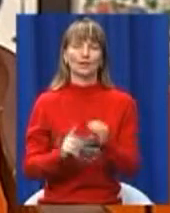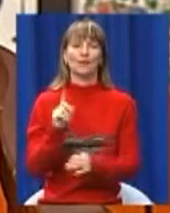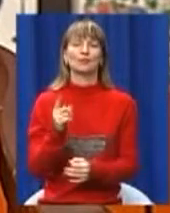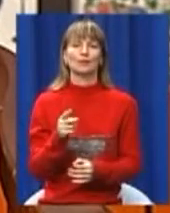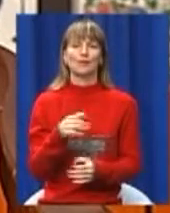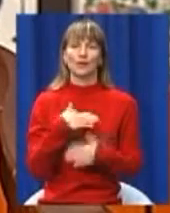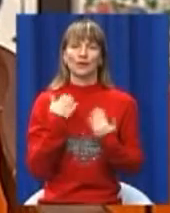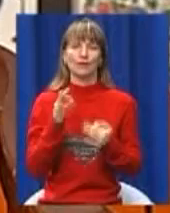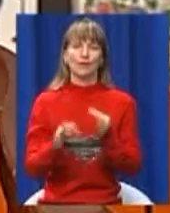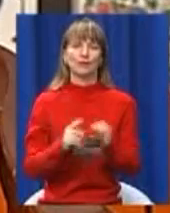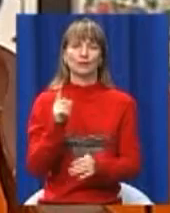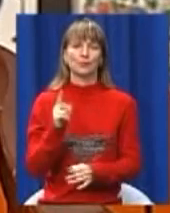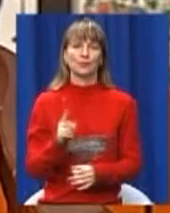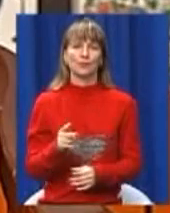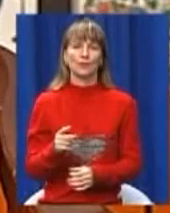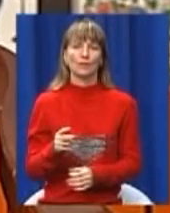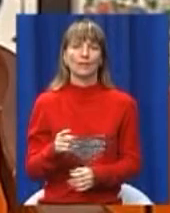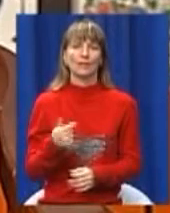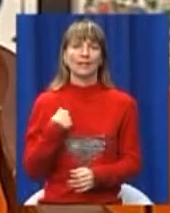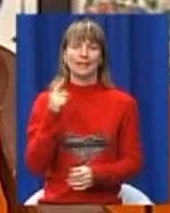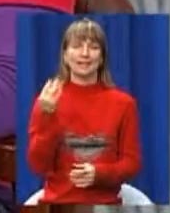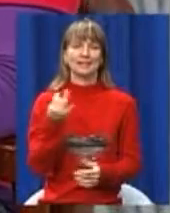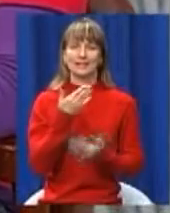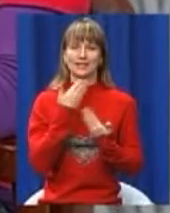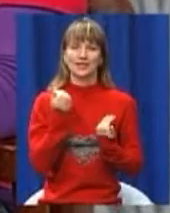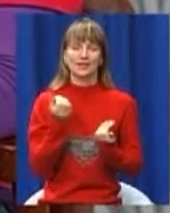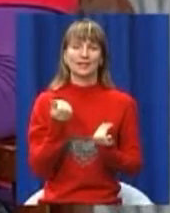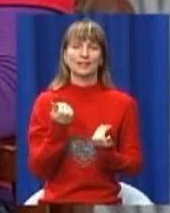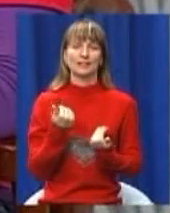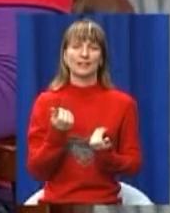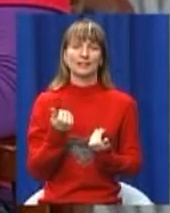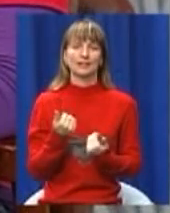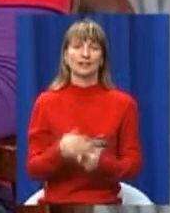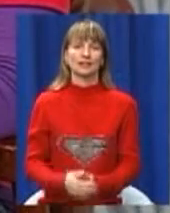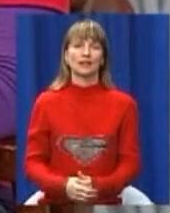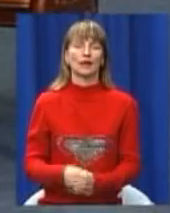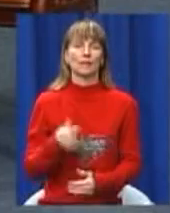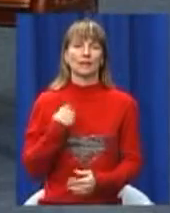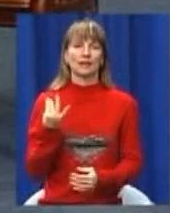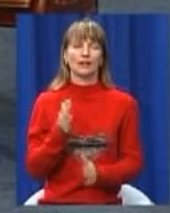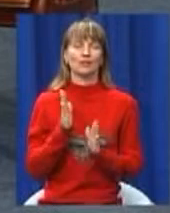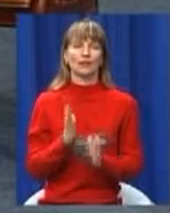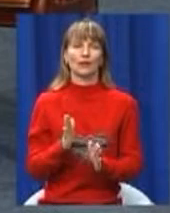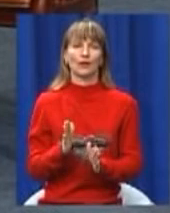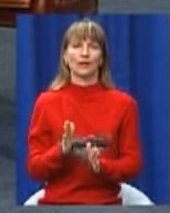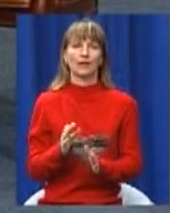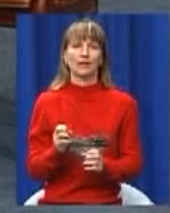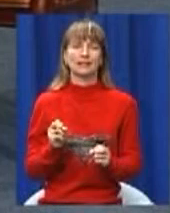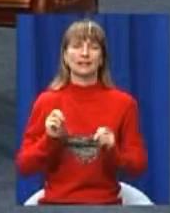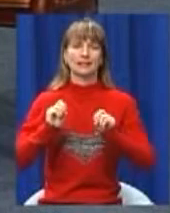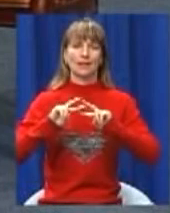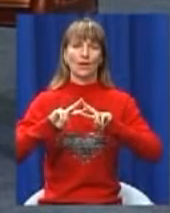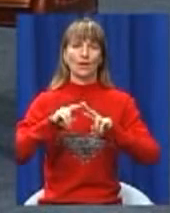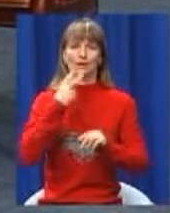чому ти в космос не хочеш? Мені там не цікаво. Як це не цікаво? Ну, цікаво тільки зорі